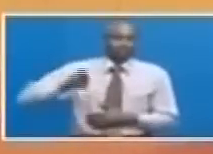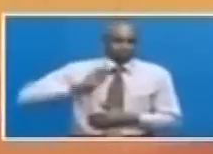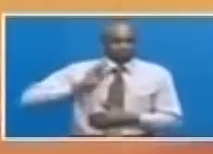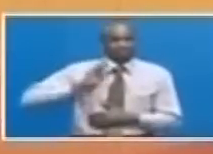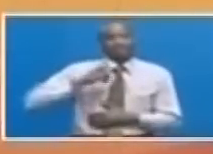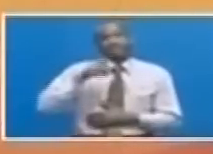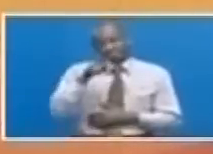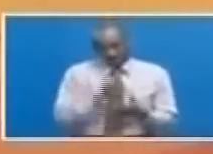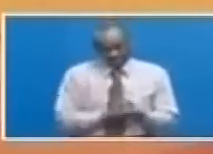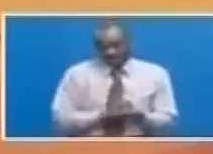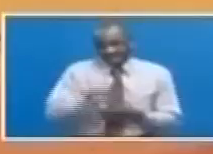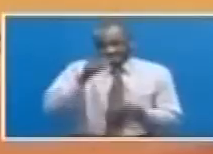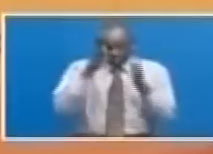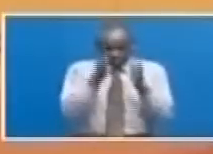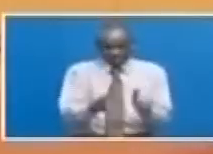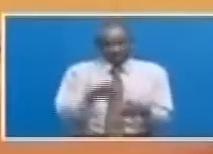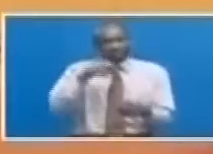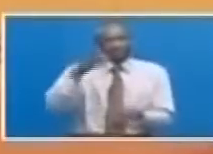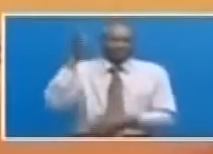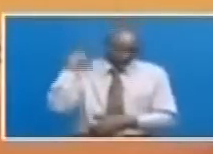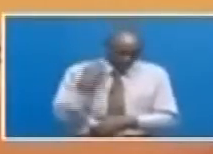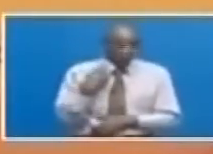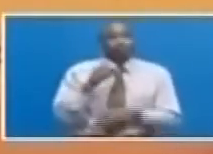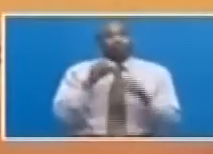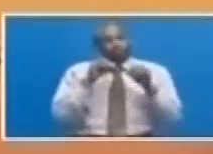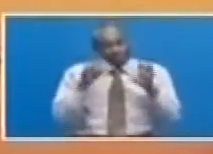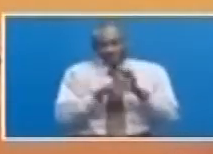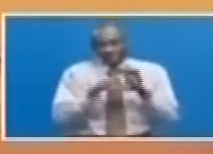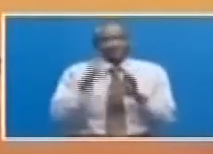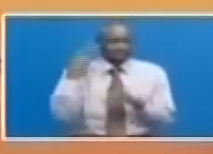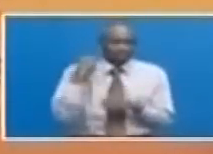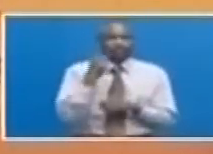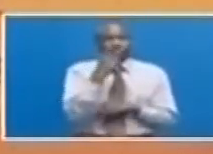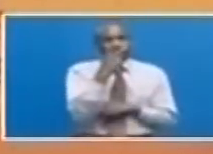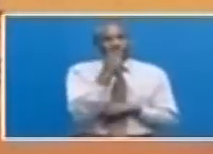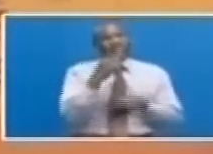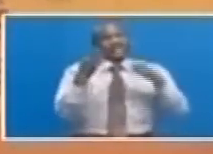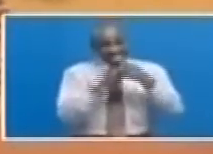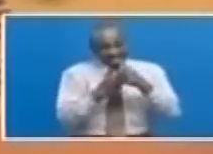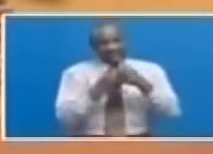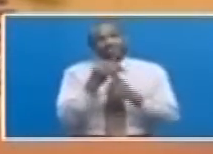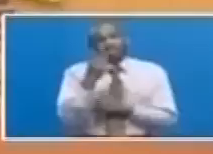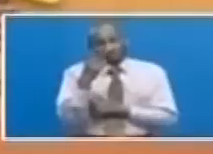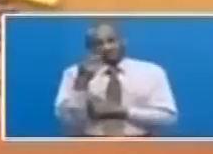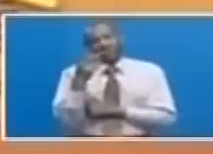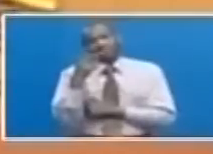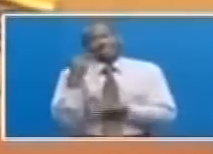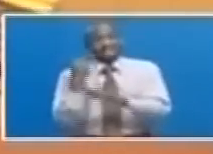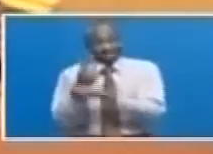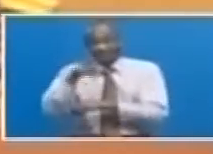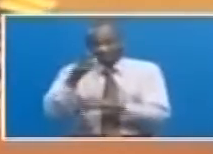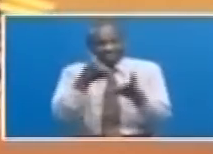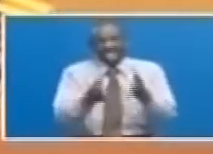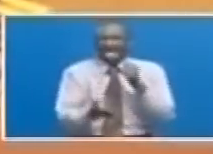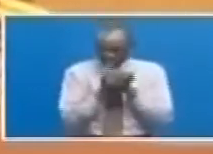huko Brazil. Ayimba alikuwa mkufunzi wa timu ya taifa kati ya mwaka 2008 na 2011 ambapo aliweza